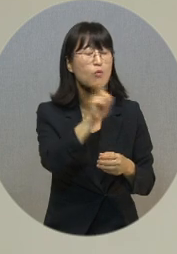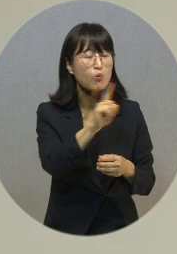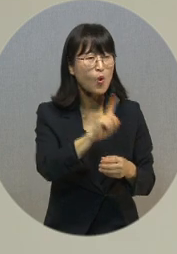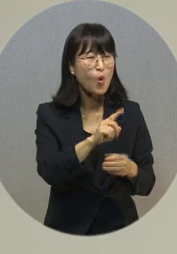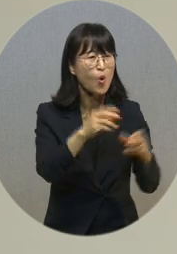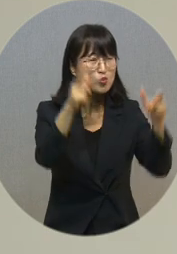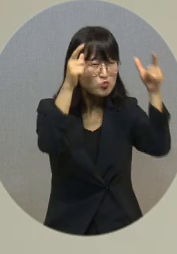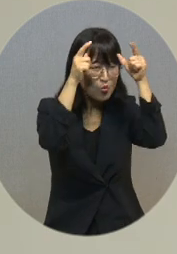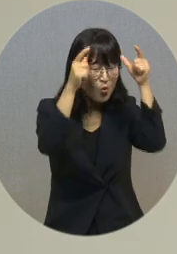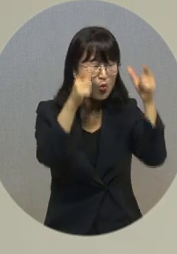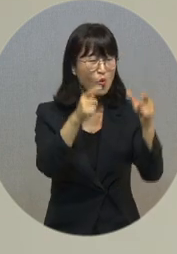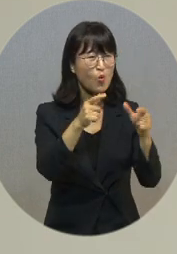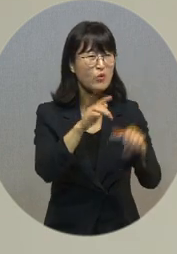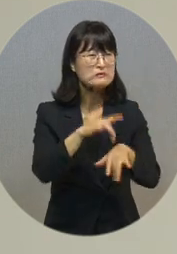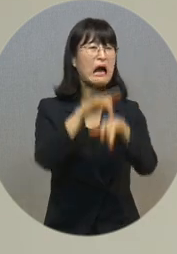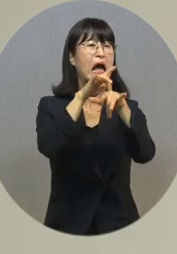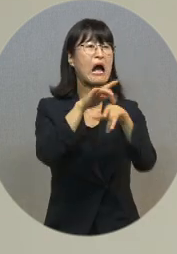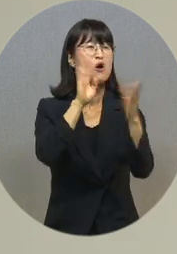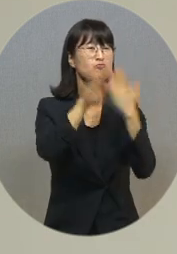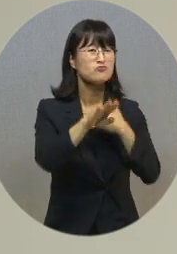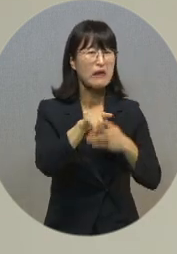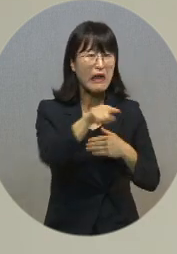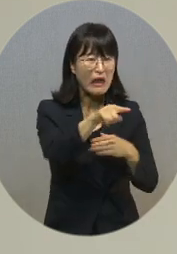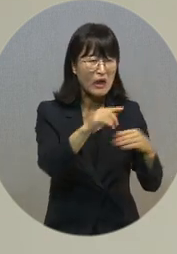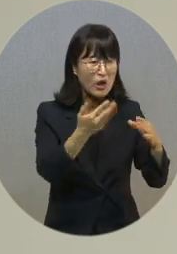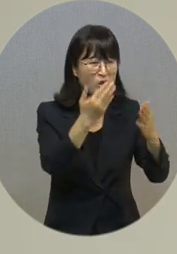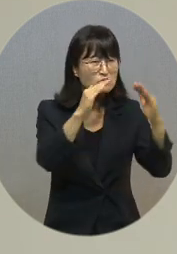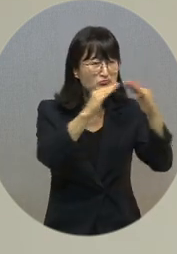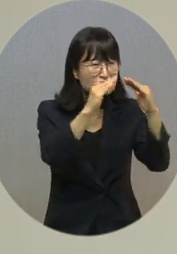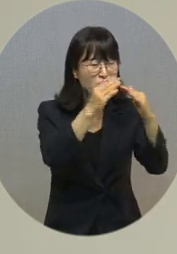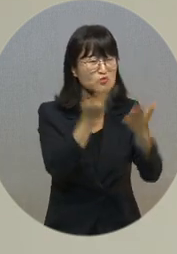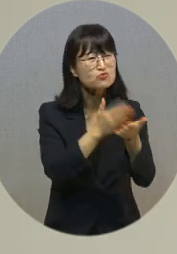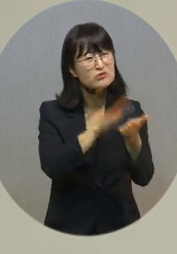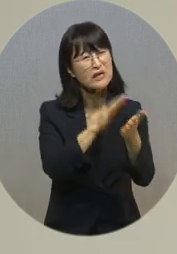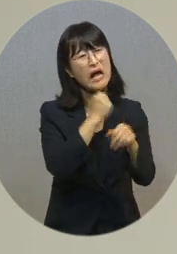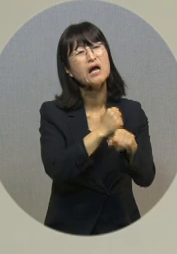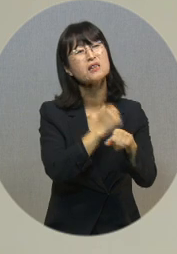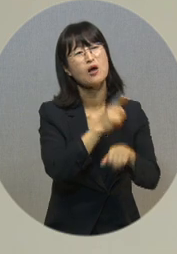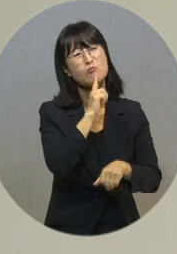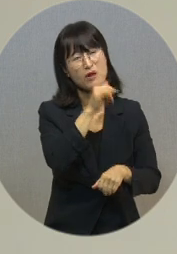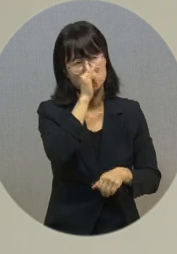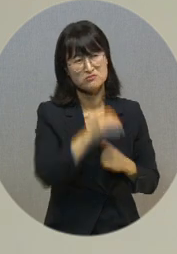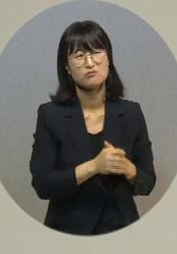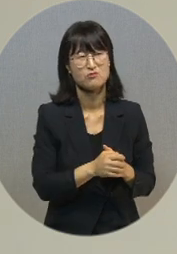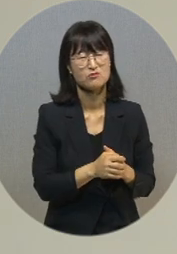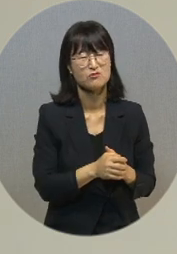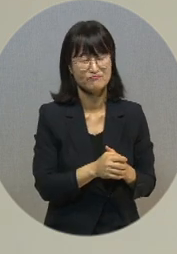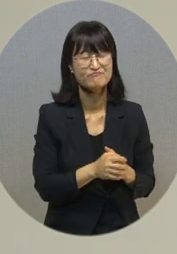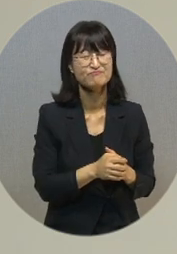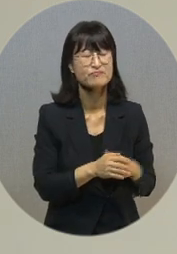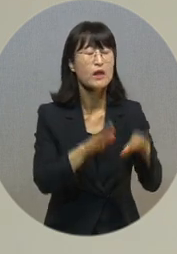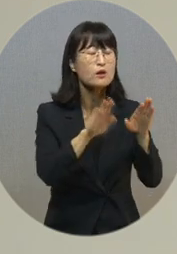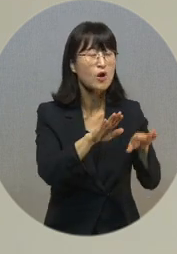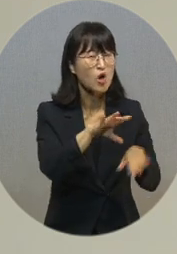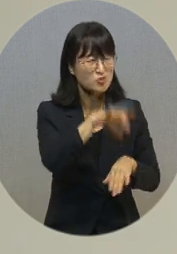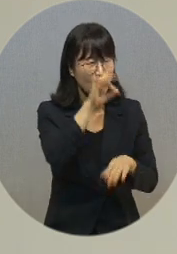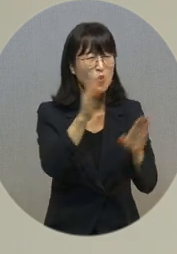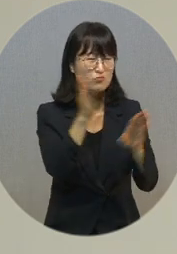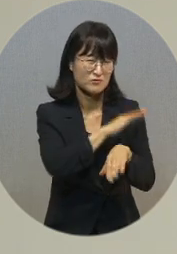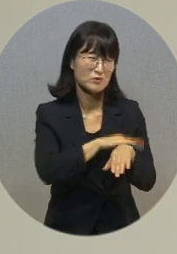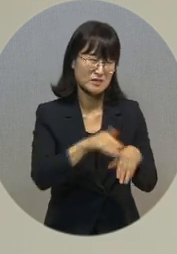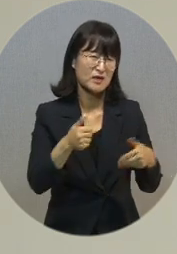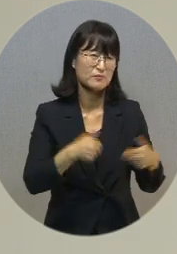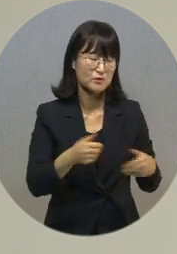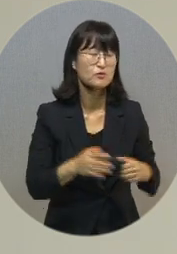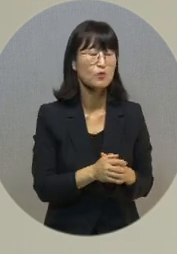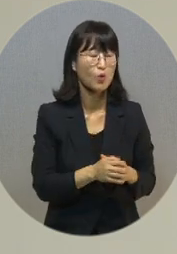중요하잖아요. 예. 네. 근데 사실 우리 최보영 의원님이 국회의원을 되시기 전에는 보니까 손해보험